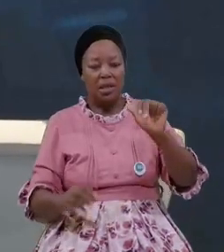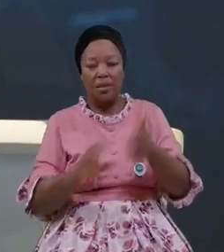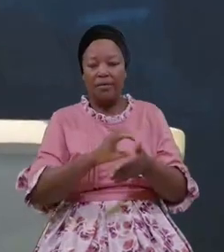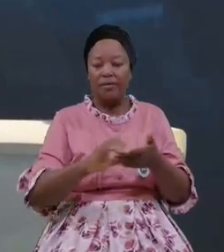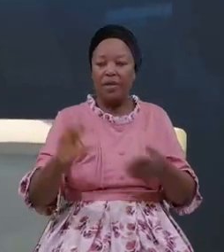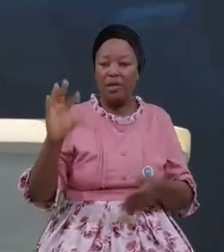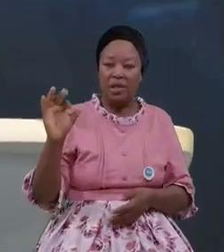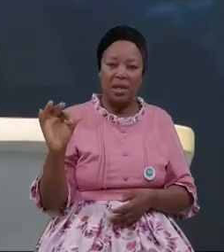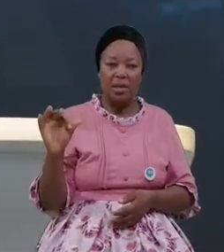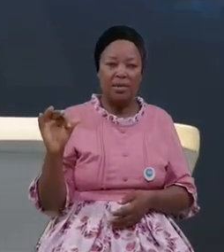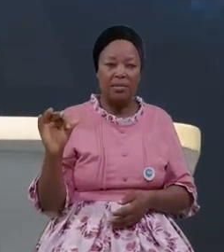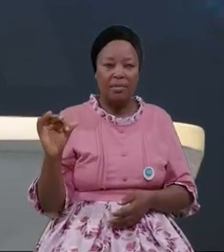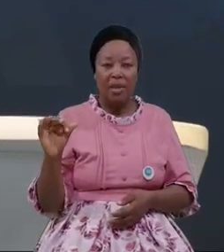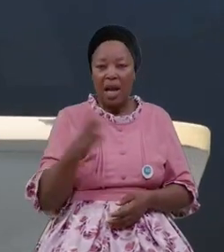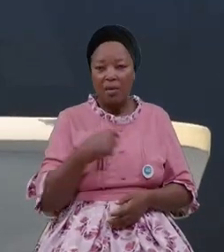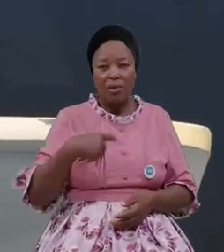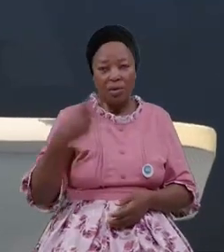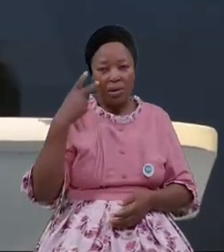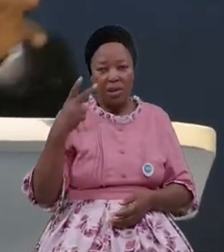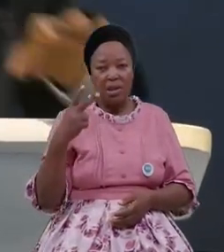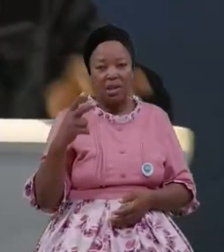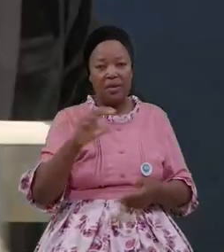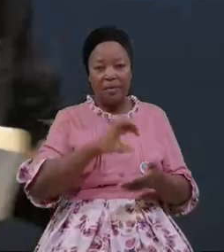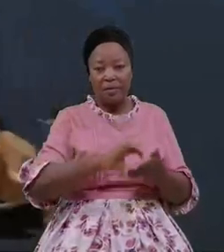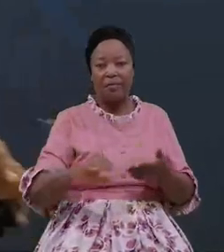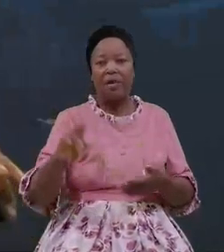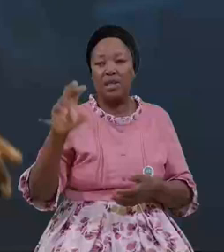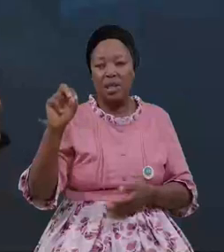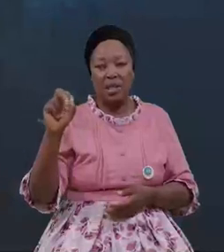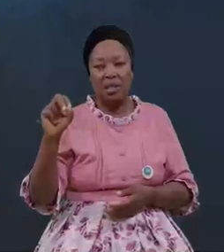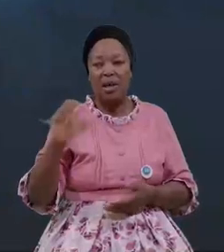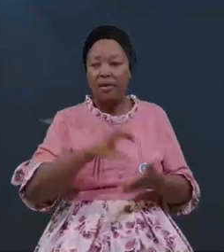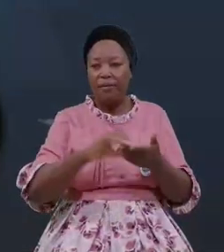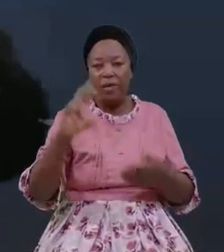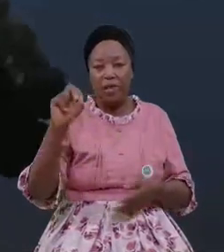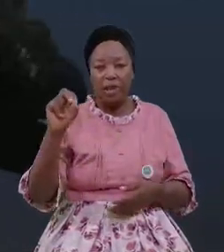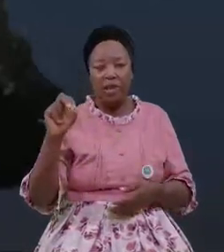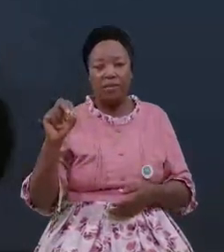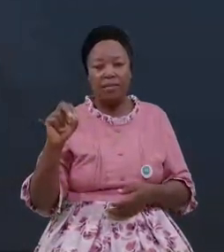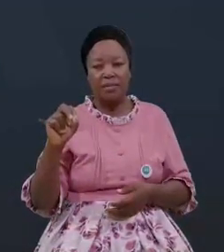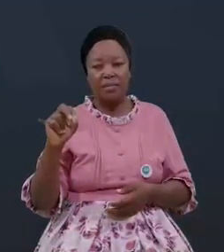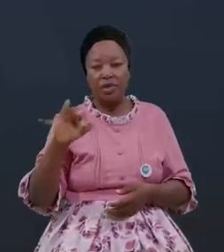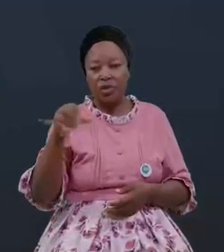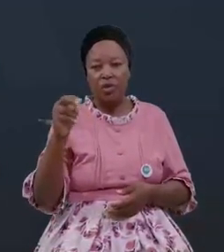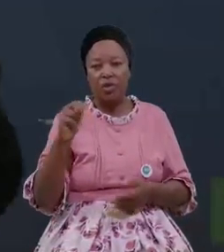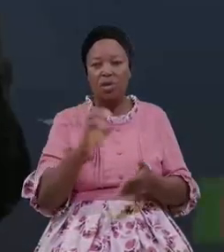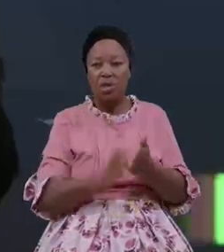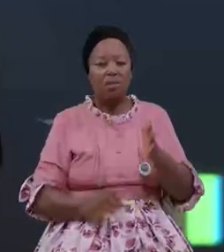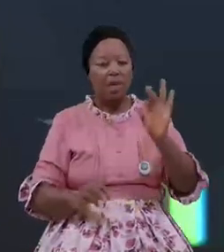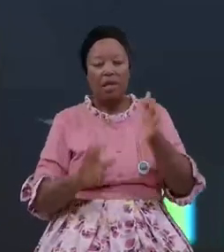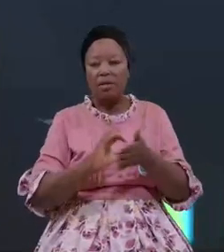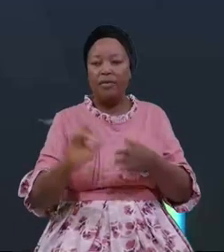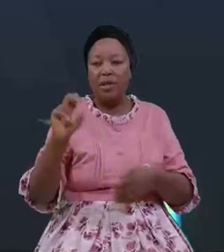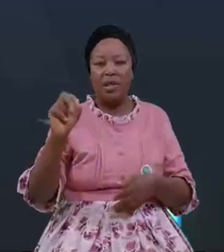Jean 19ons le verset 30 30 dit car